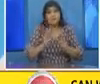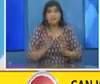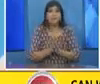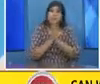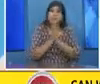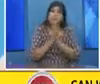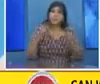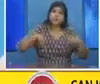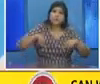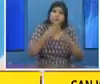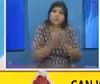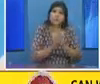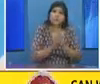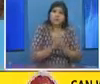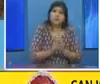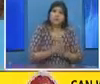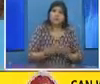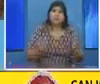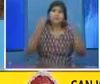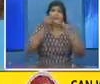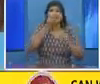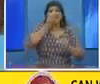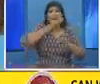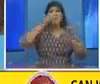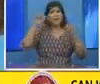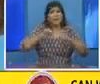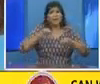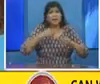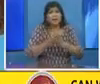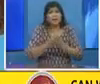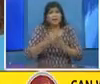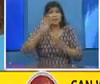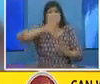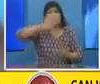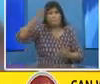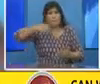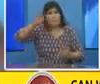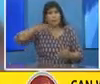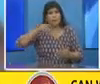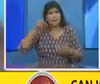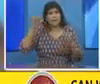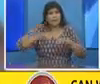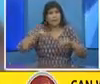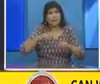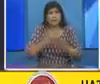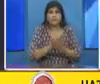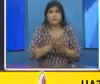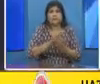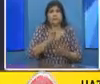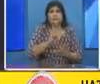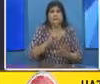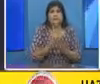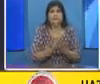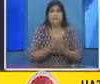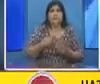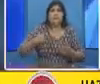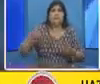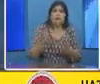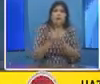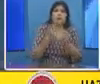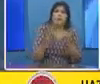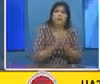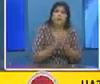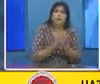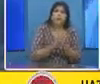पूजन से बच सकते हैं जो नदी तालाबों में विसर्जित किए जाने के बाद जल के लिए जल में रहने वाले